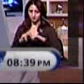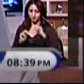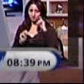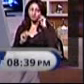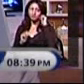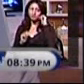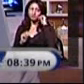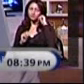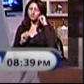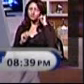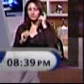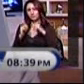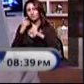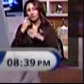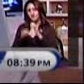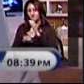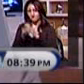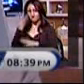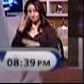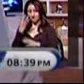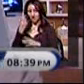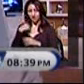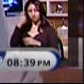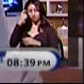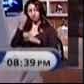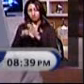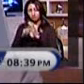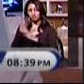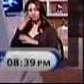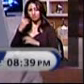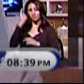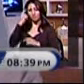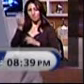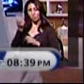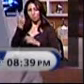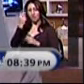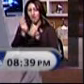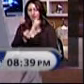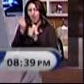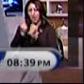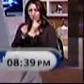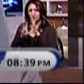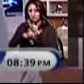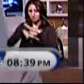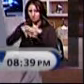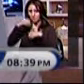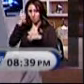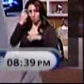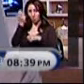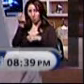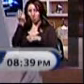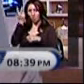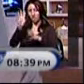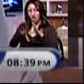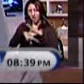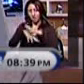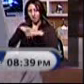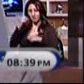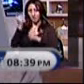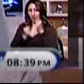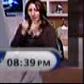فجأة لقيت انه قصة اختراع السيارة ووصولها الى مصر قصة جميلة جدا،